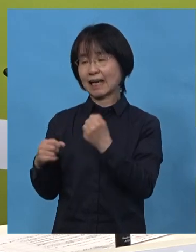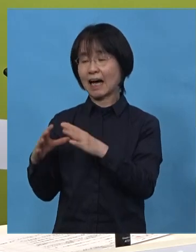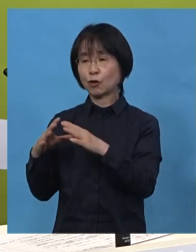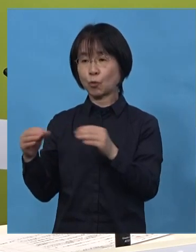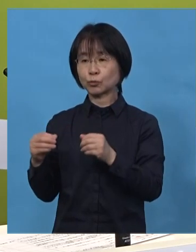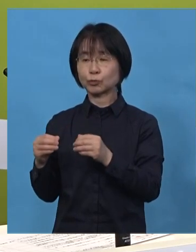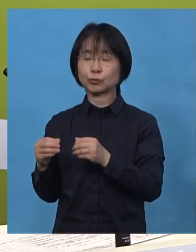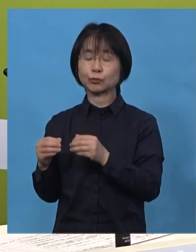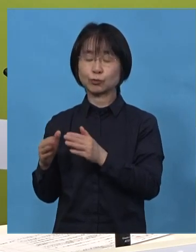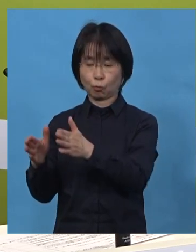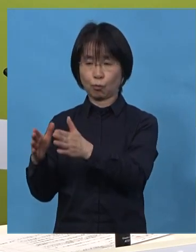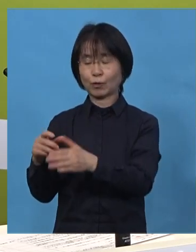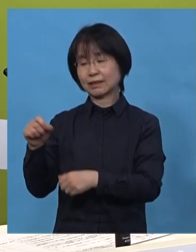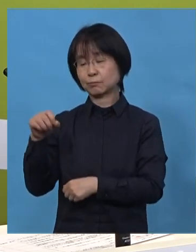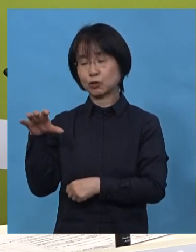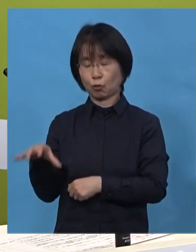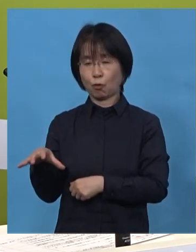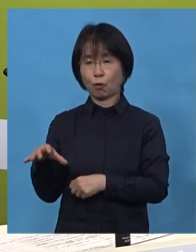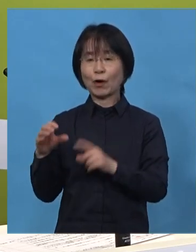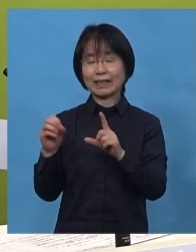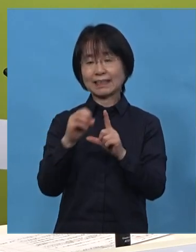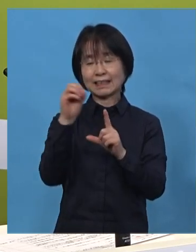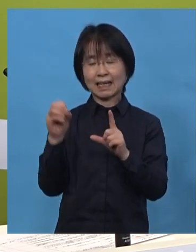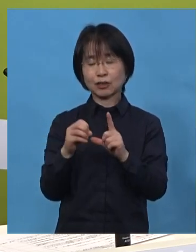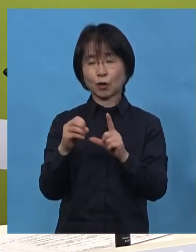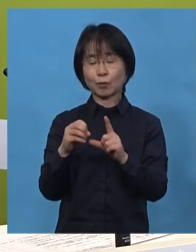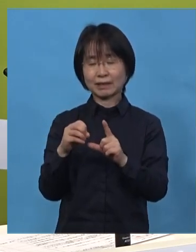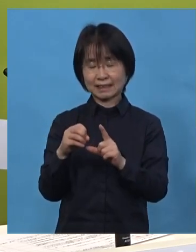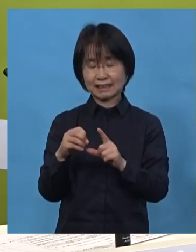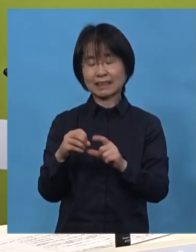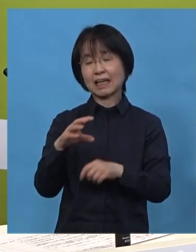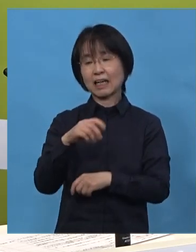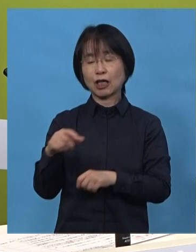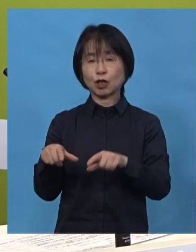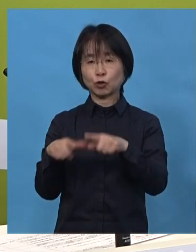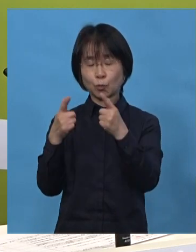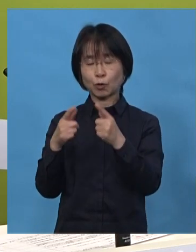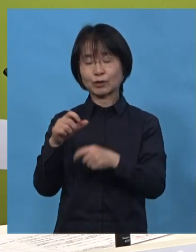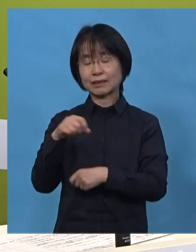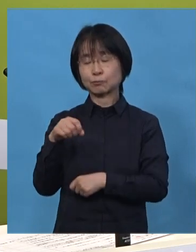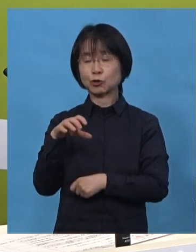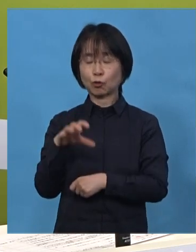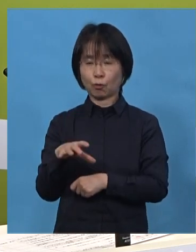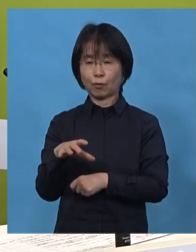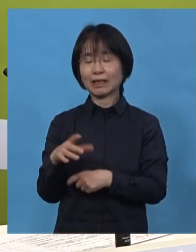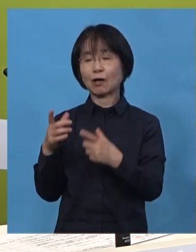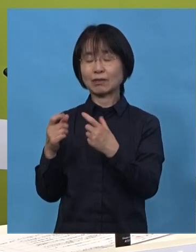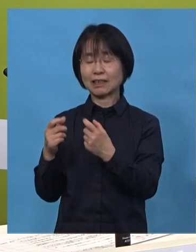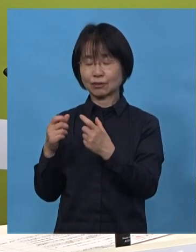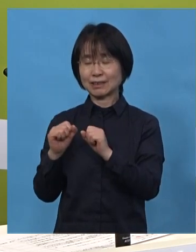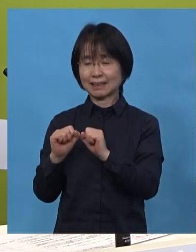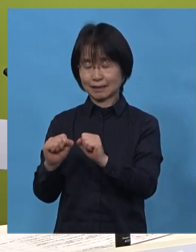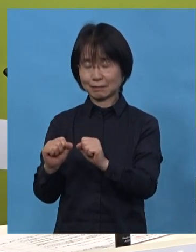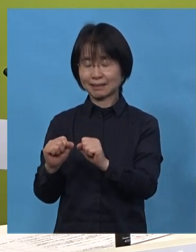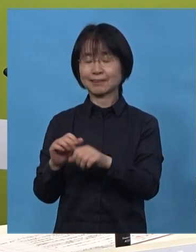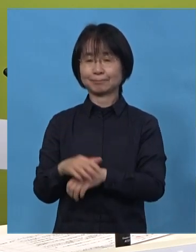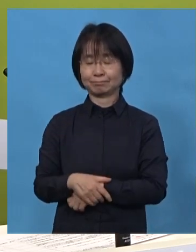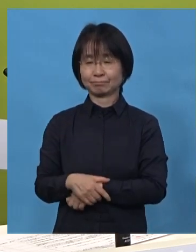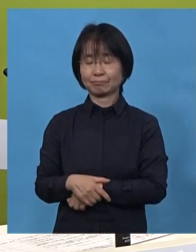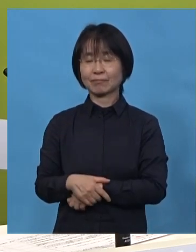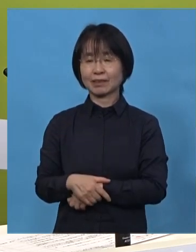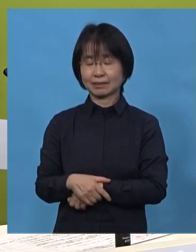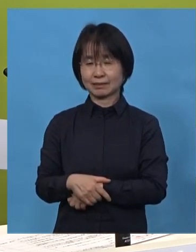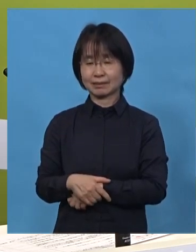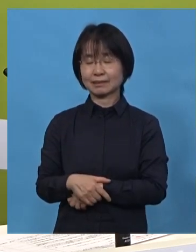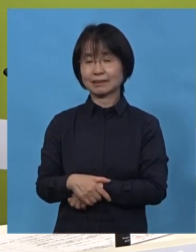国道事務所や滋賀県東近江土木事務所で同様に除雪作業を行っていますそれぞれ